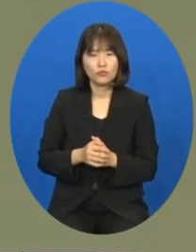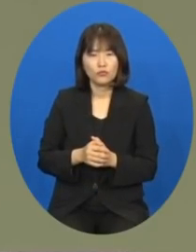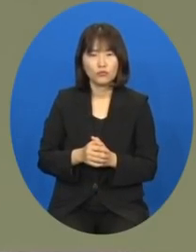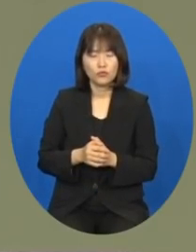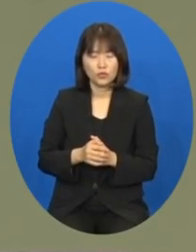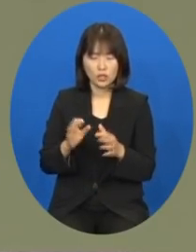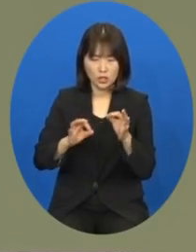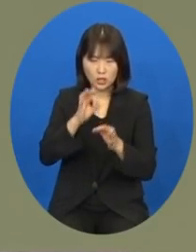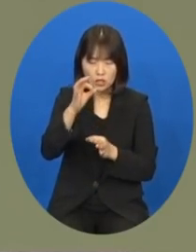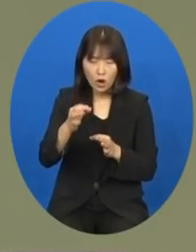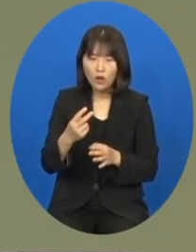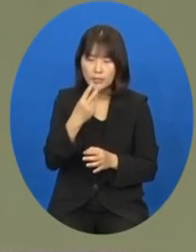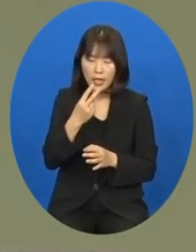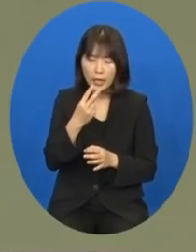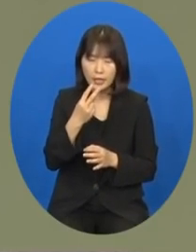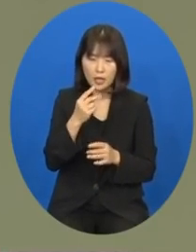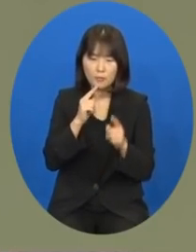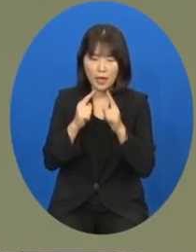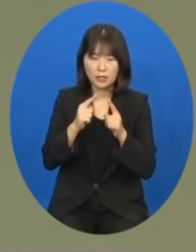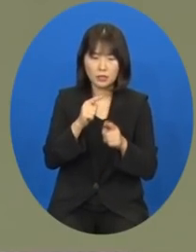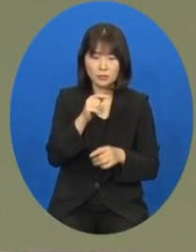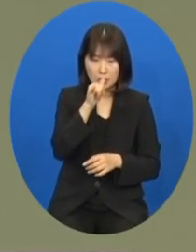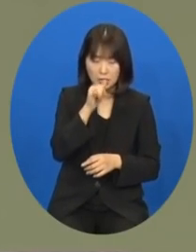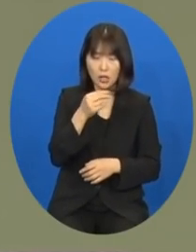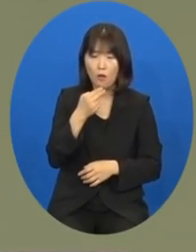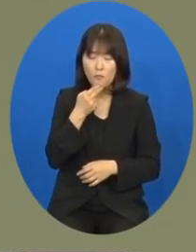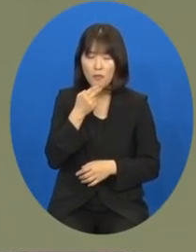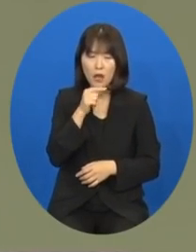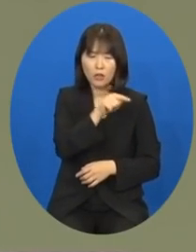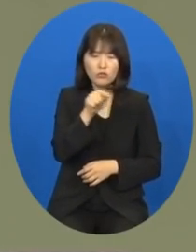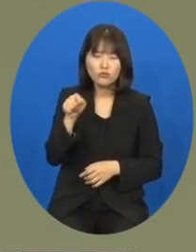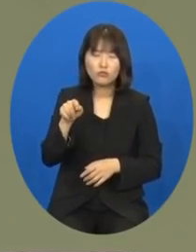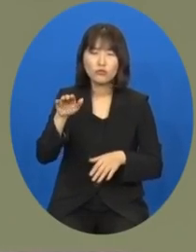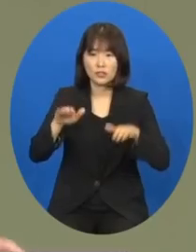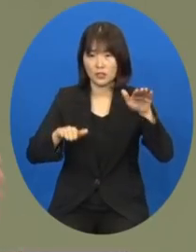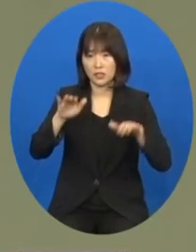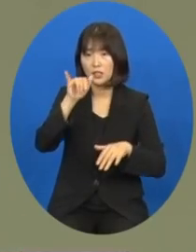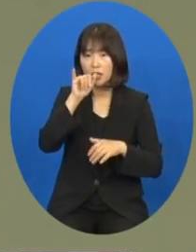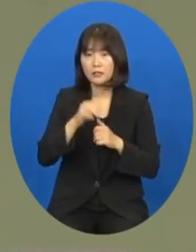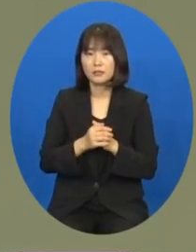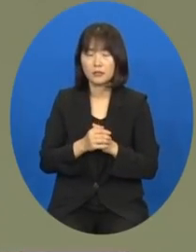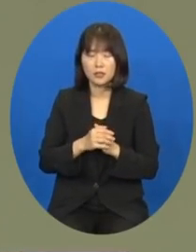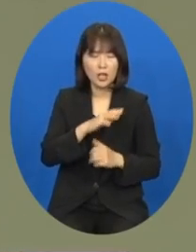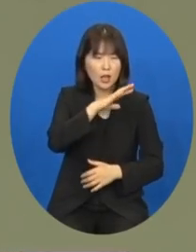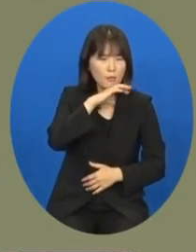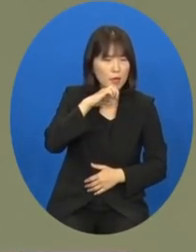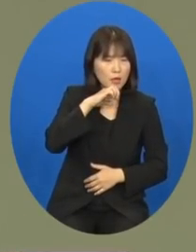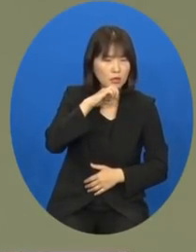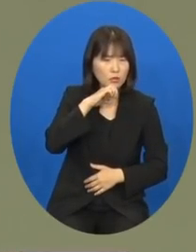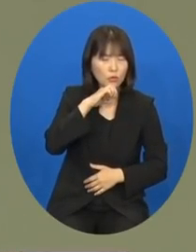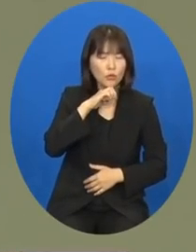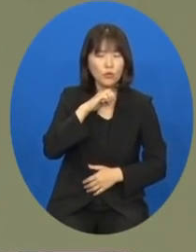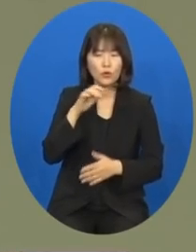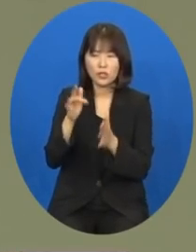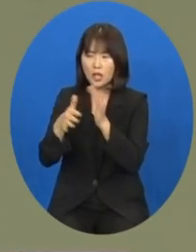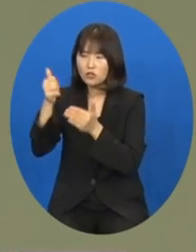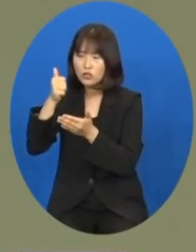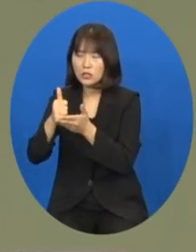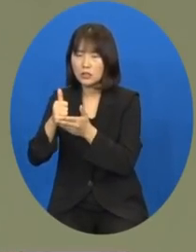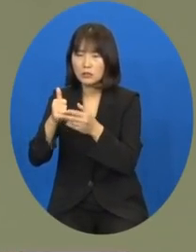그들의 인생을 갈라 놓았다 는 것이죠 베드로가 주님을 세 번이나 부인합니다 그때 닭이 우는 소리를 듣자 베드로의